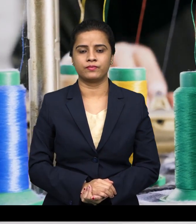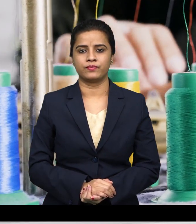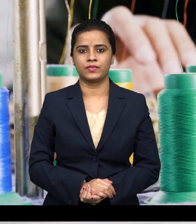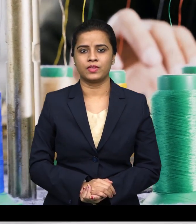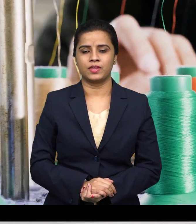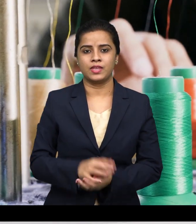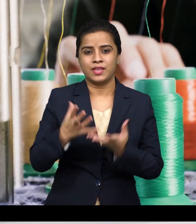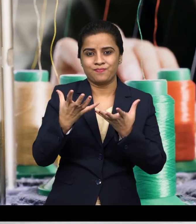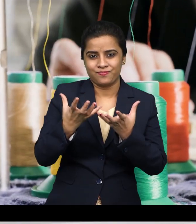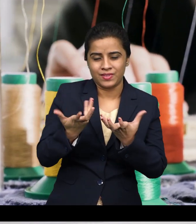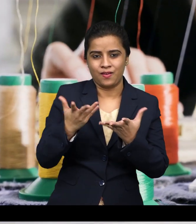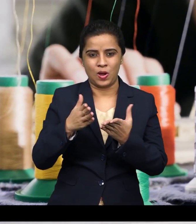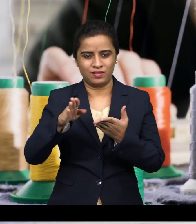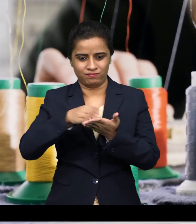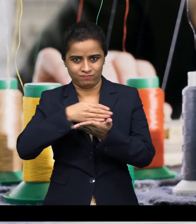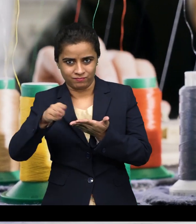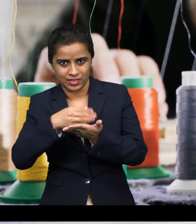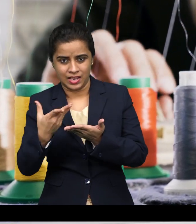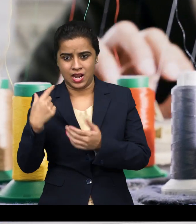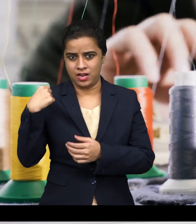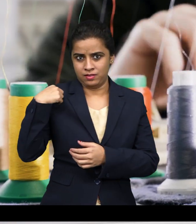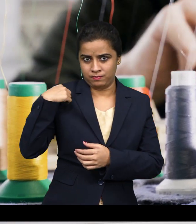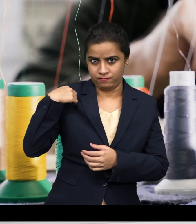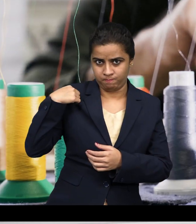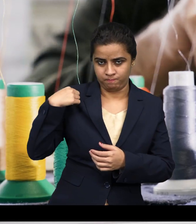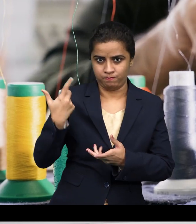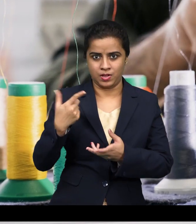रंग और कपड़ा उद्योग,